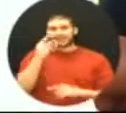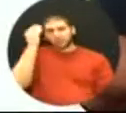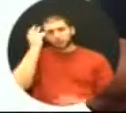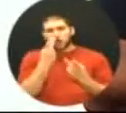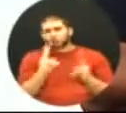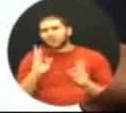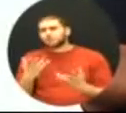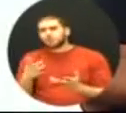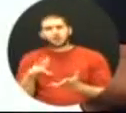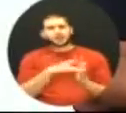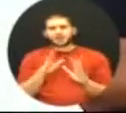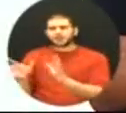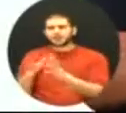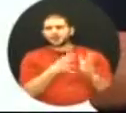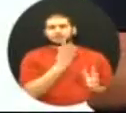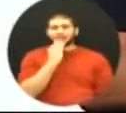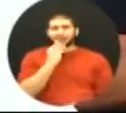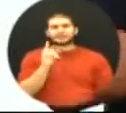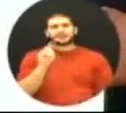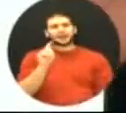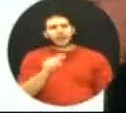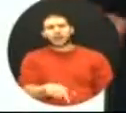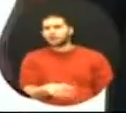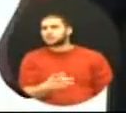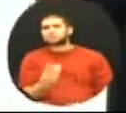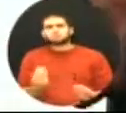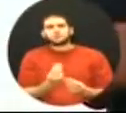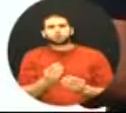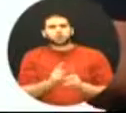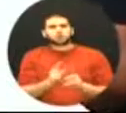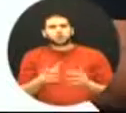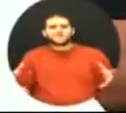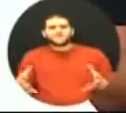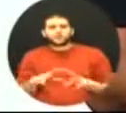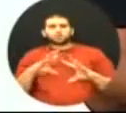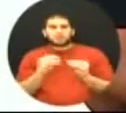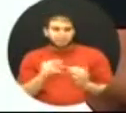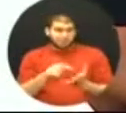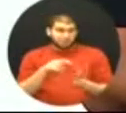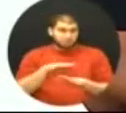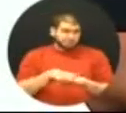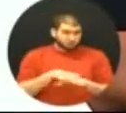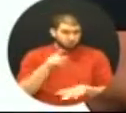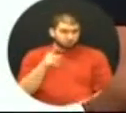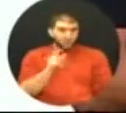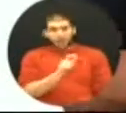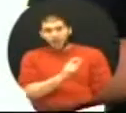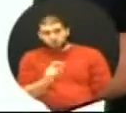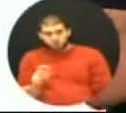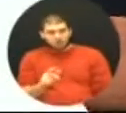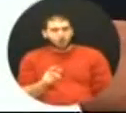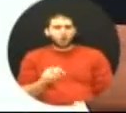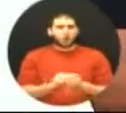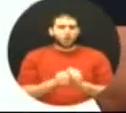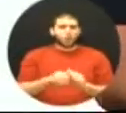קבוצה בישראל הוא מגיע, הפך להיות משהו שקבוצה שלמה פשוט בגלל שהיא מרגישה שהוא אשמה, בגלל שהיא אשמה